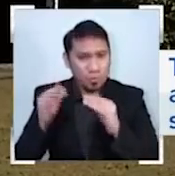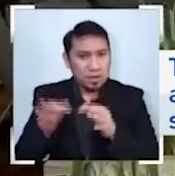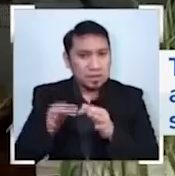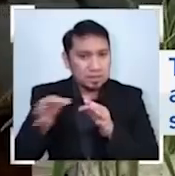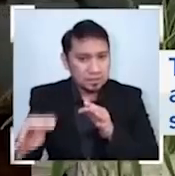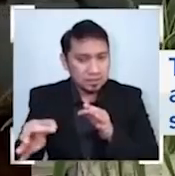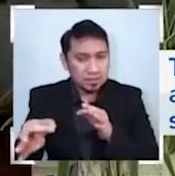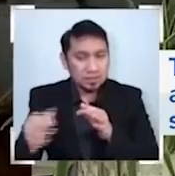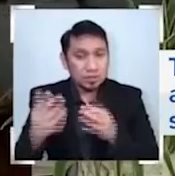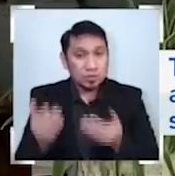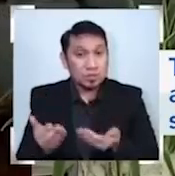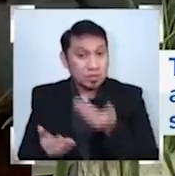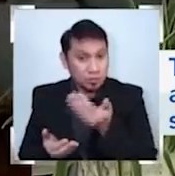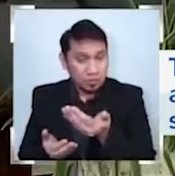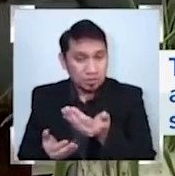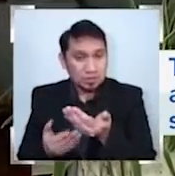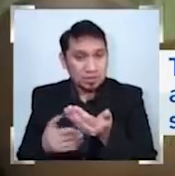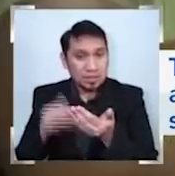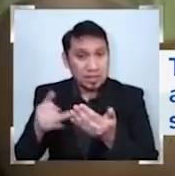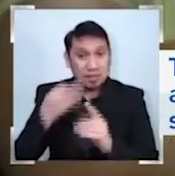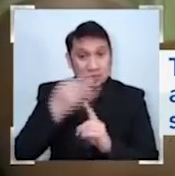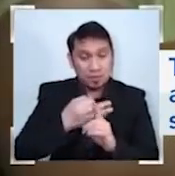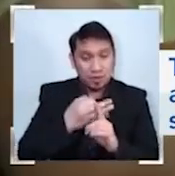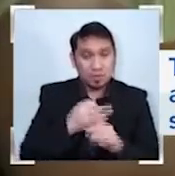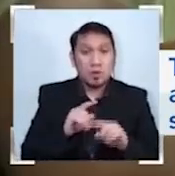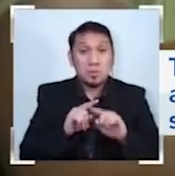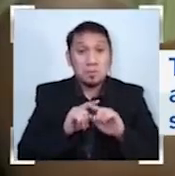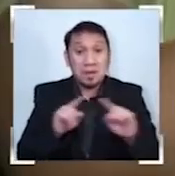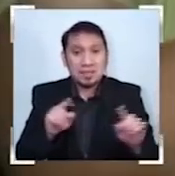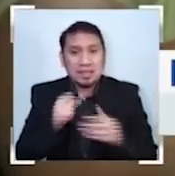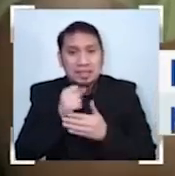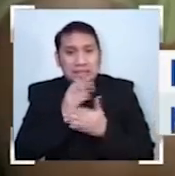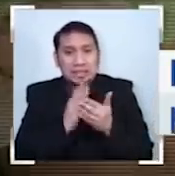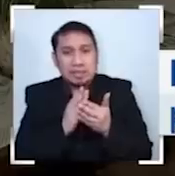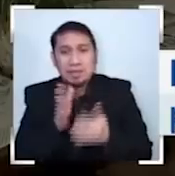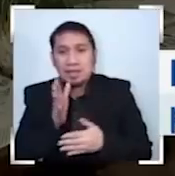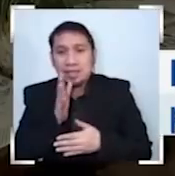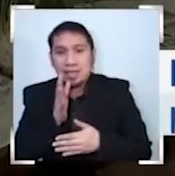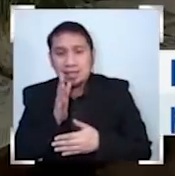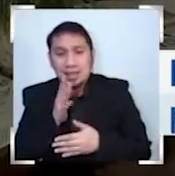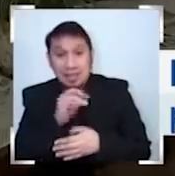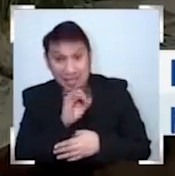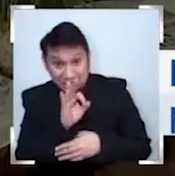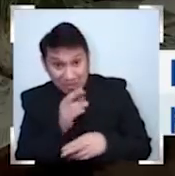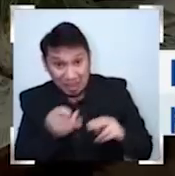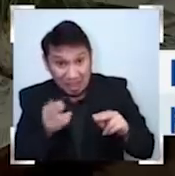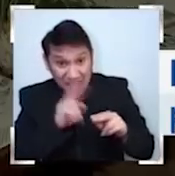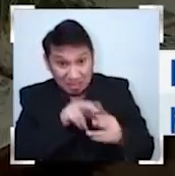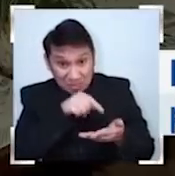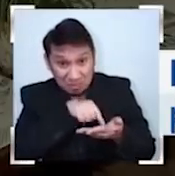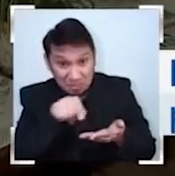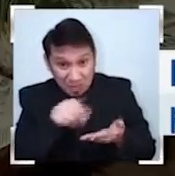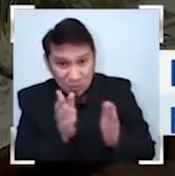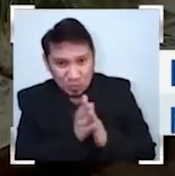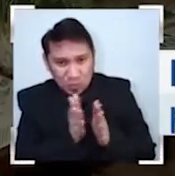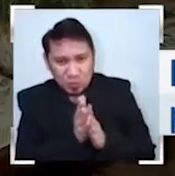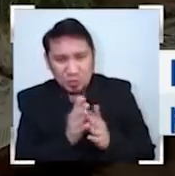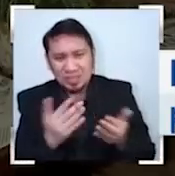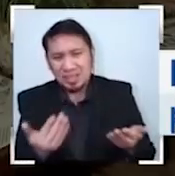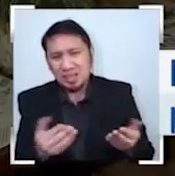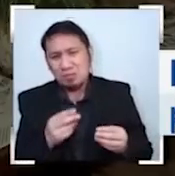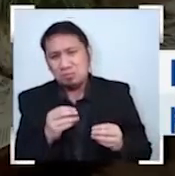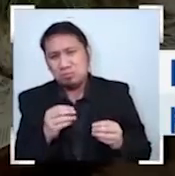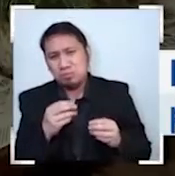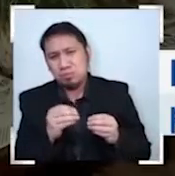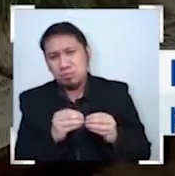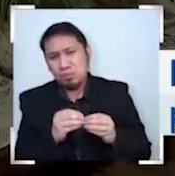Pebrero. Para sa ilang nanay, dagdag pa sakit ang taas matrikula. Sigurado po yan lipat public